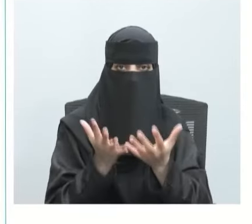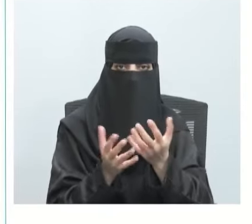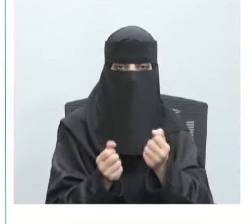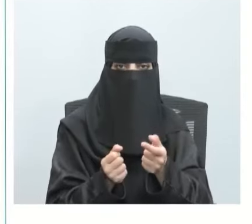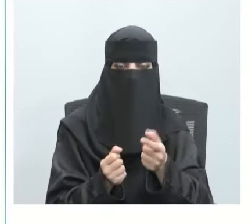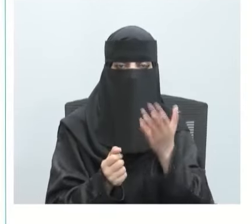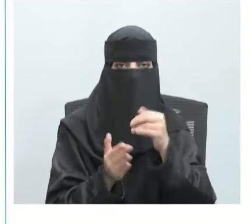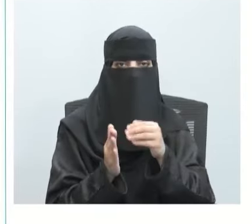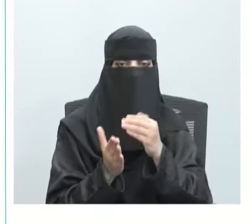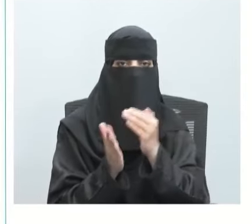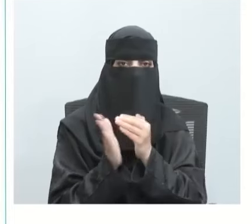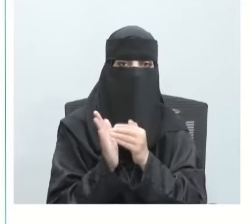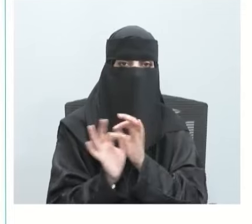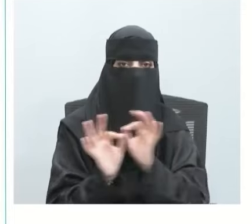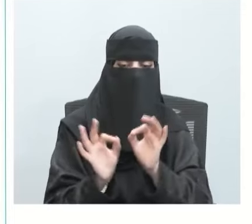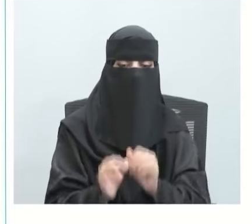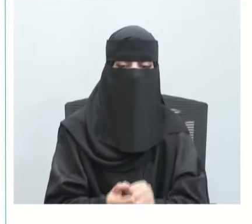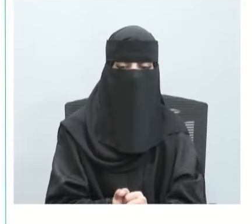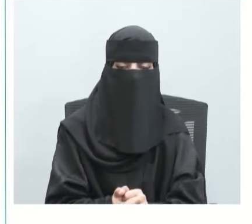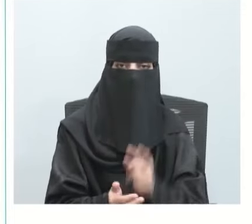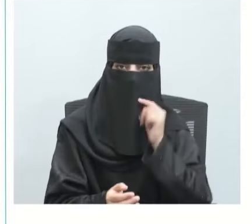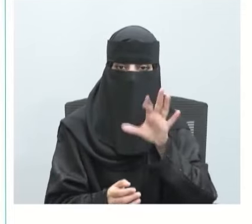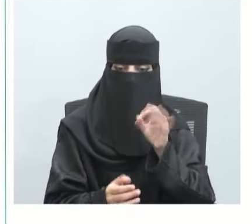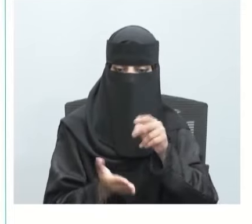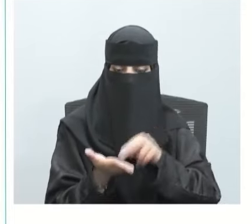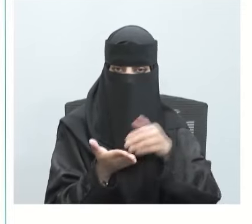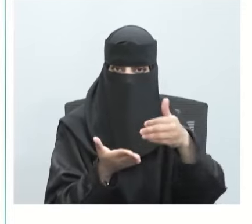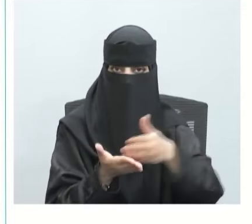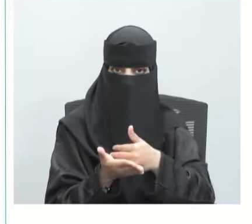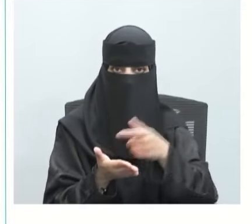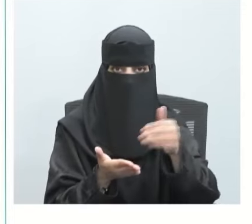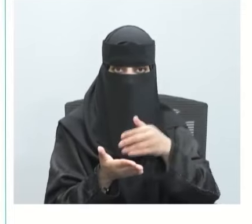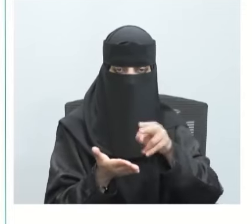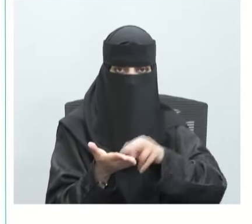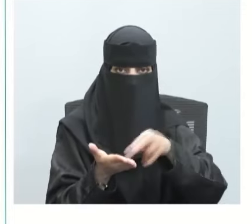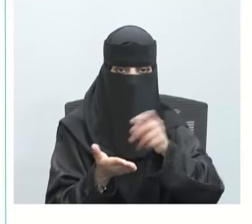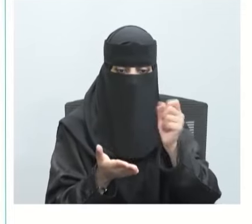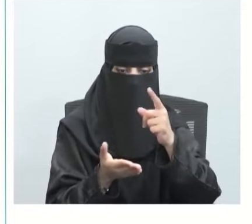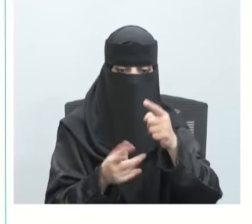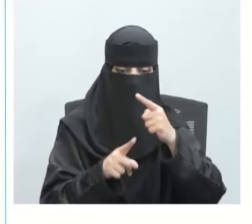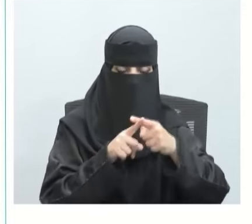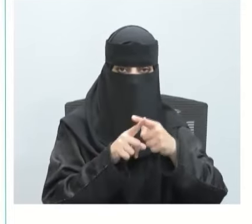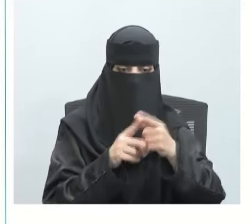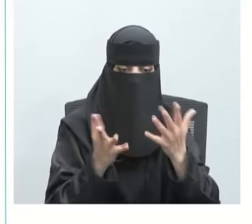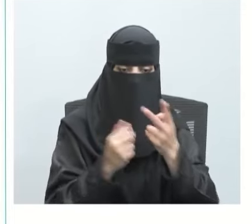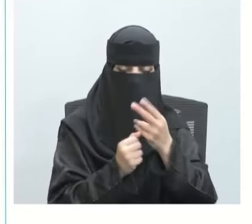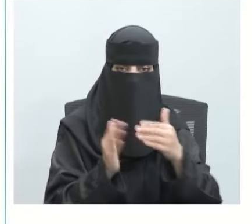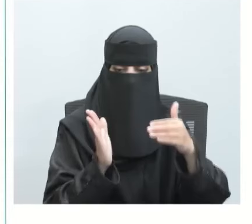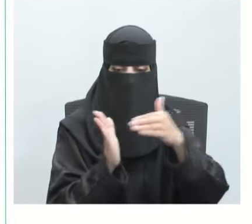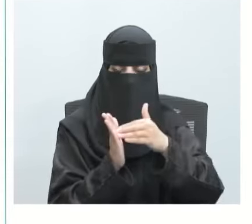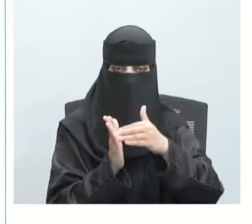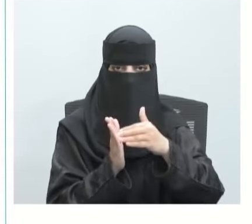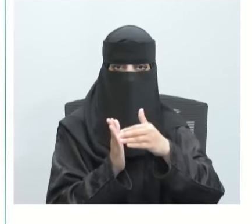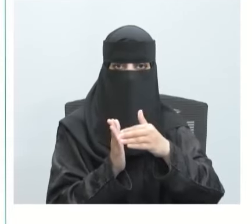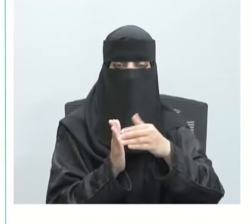التي اعددتها وفي حال تلقيت دخلك على اساس شهري يمكنك ضرب المبلغ في 12 لتحصل على